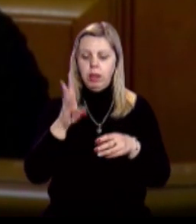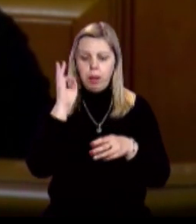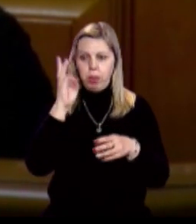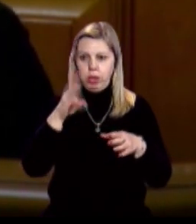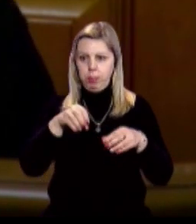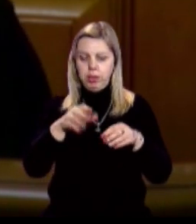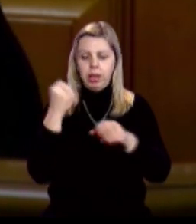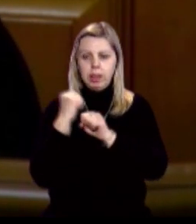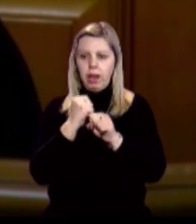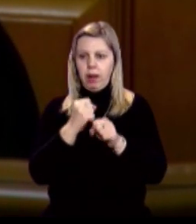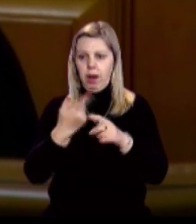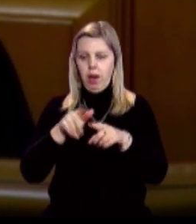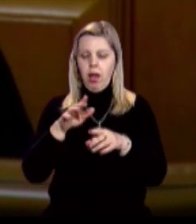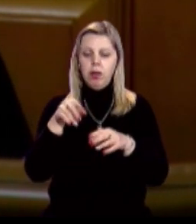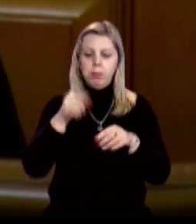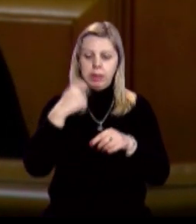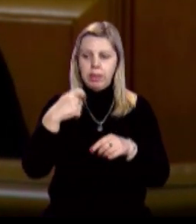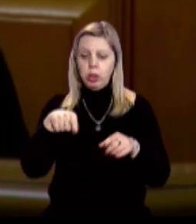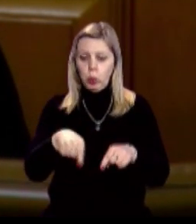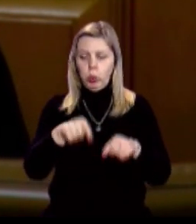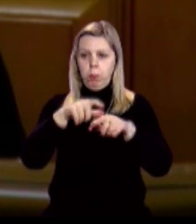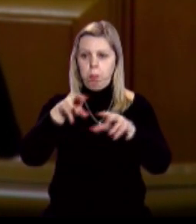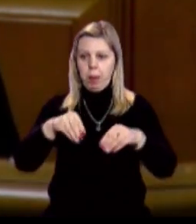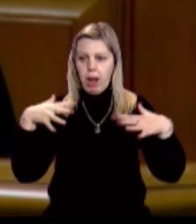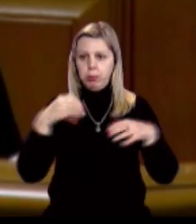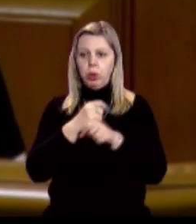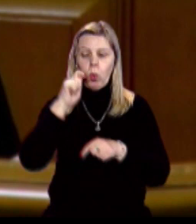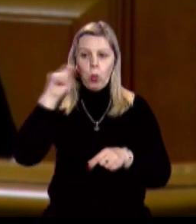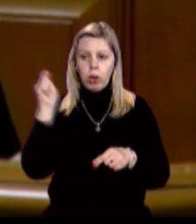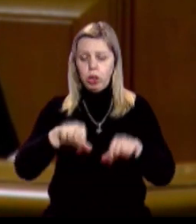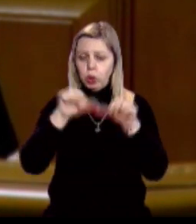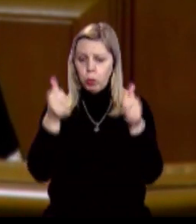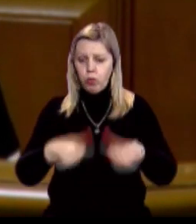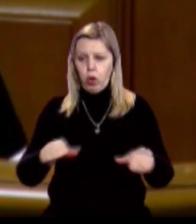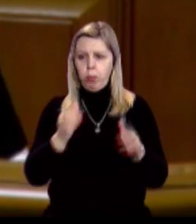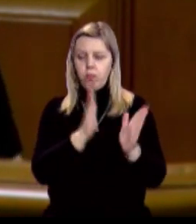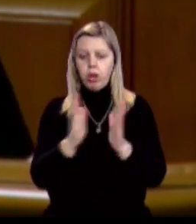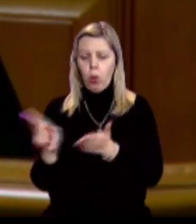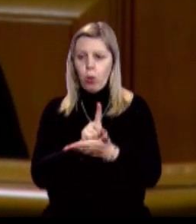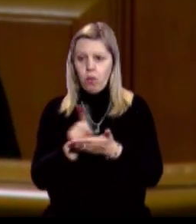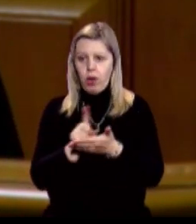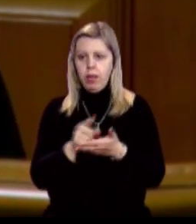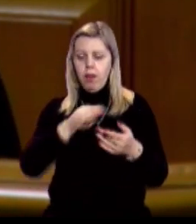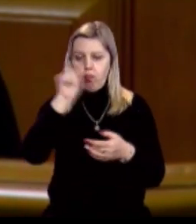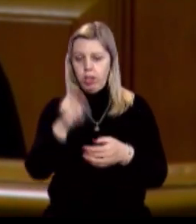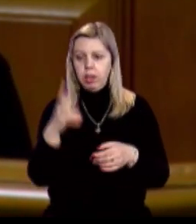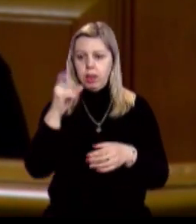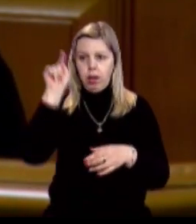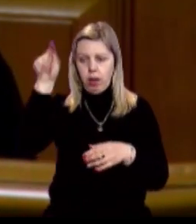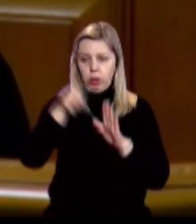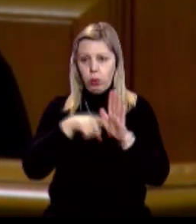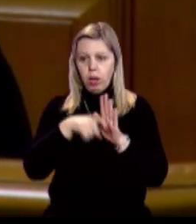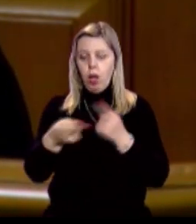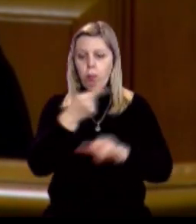тігаря з президента і тут в парламенті зробити українську формулу врегулювання війни на Сході,